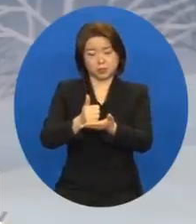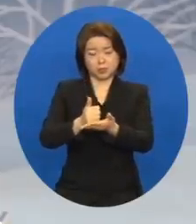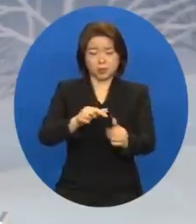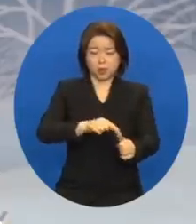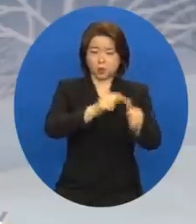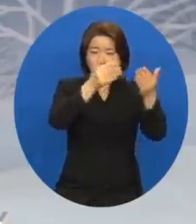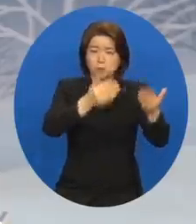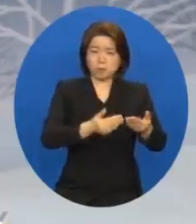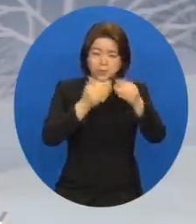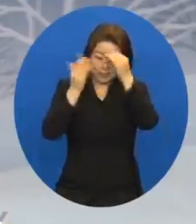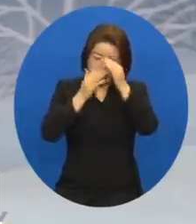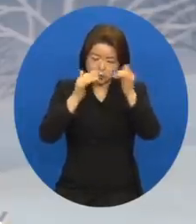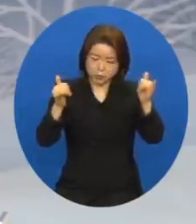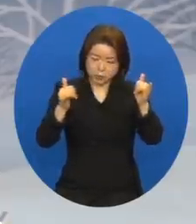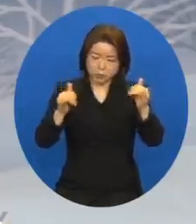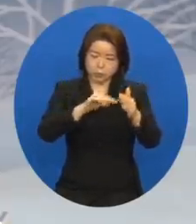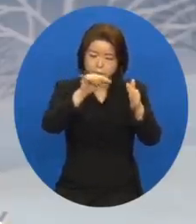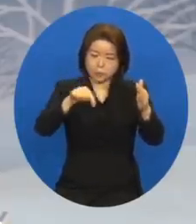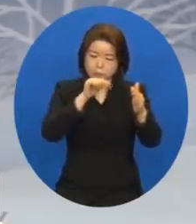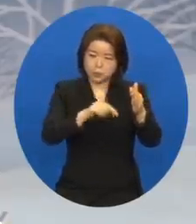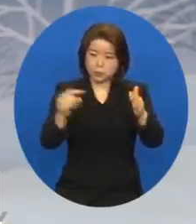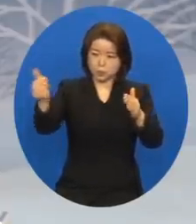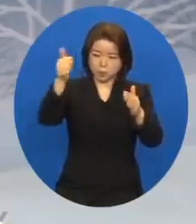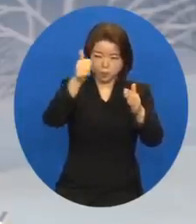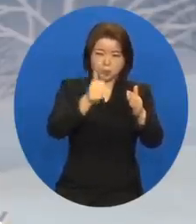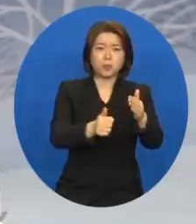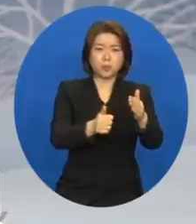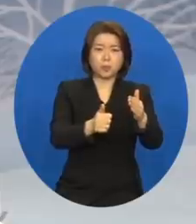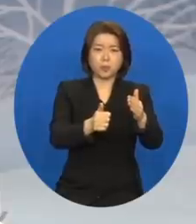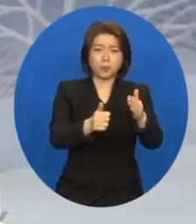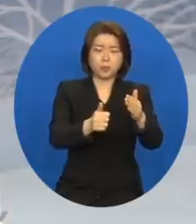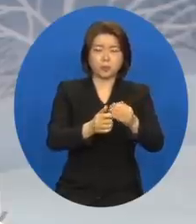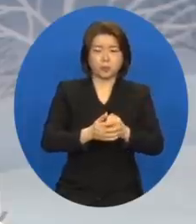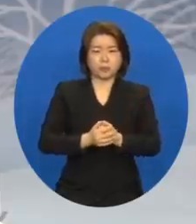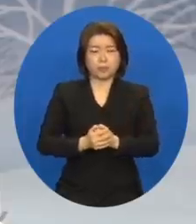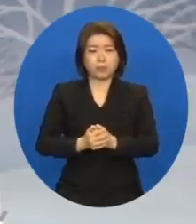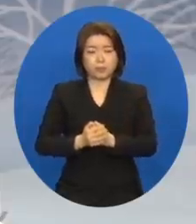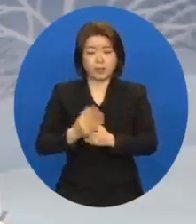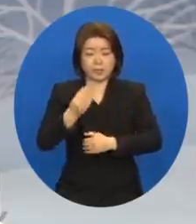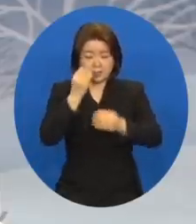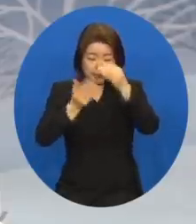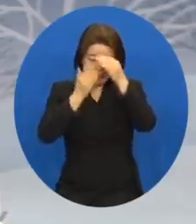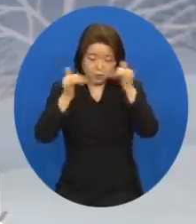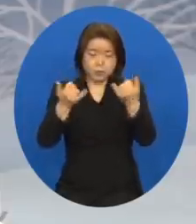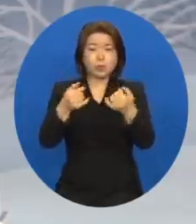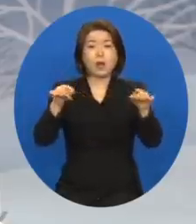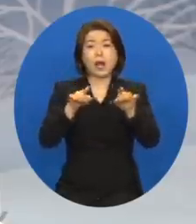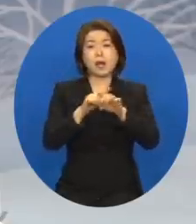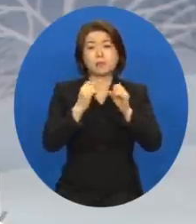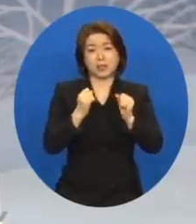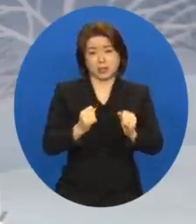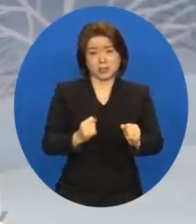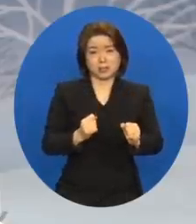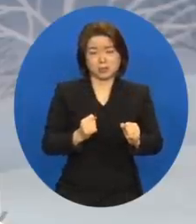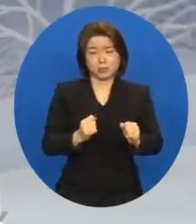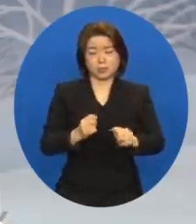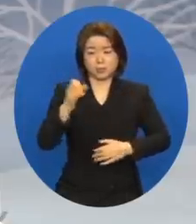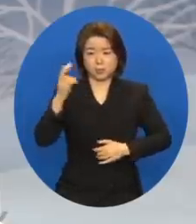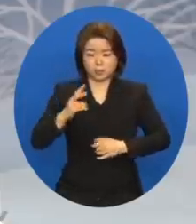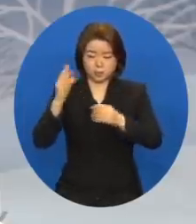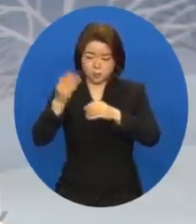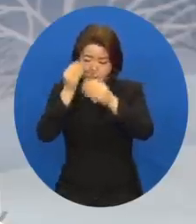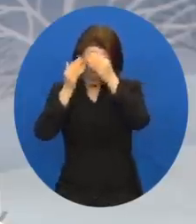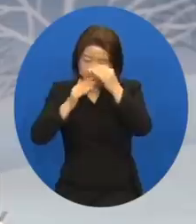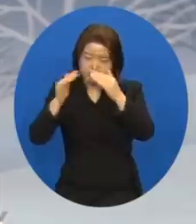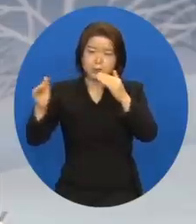성도들의 마음 속에 임하셔서 그래서 성도들과 함께 하시고 그리고 성도들의 삶을